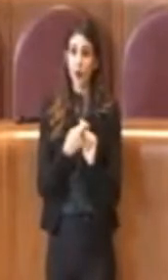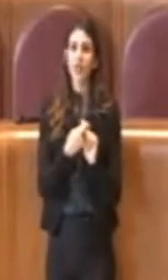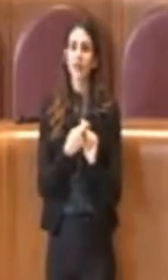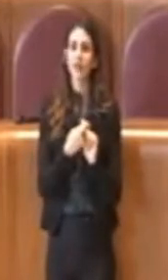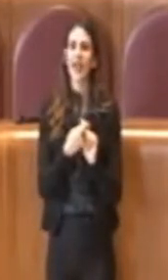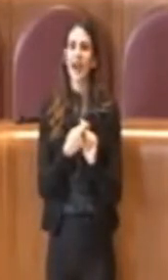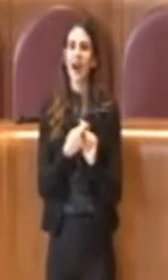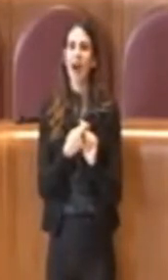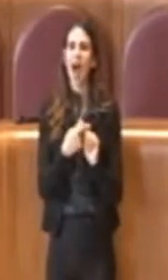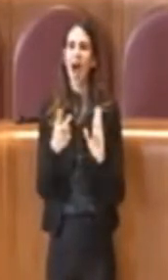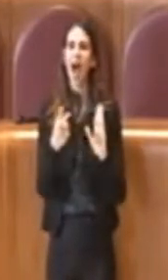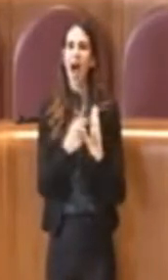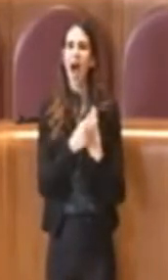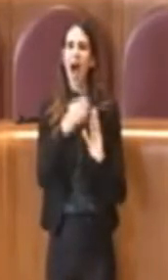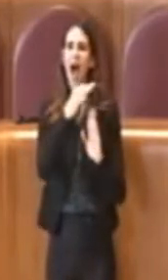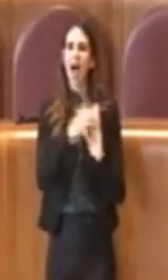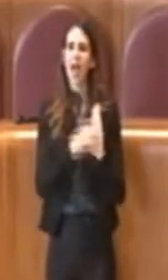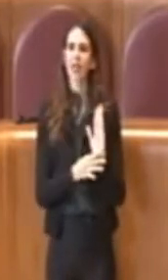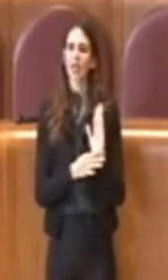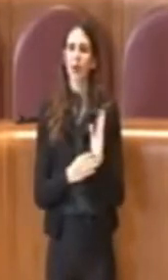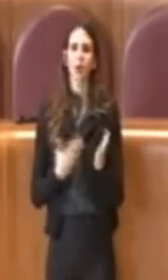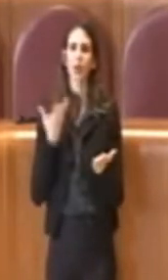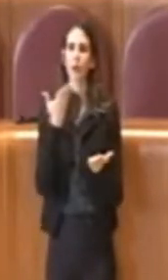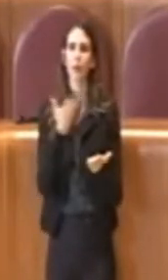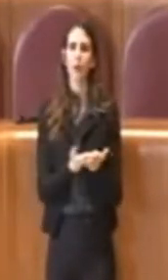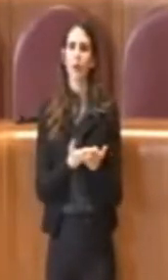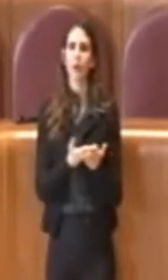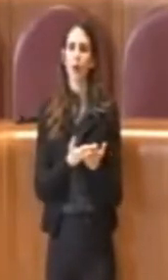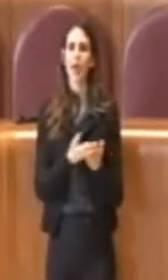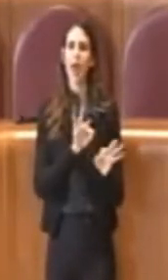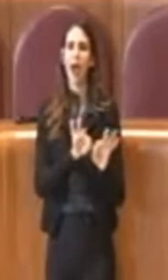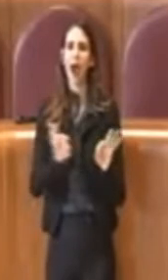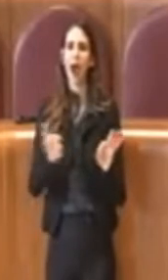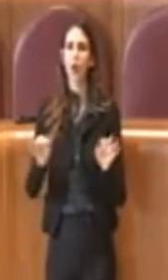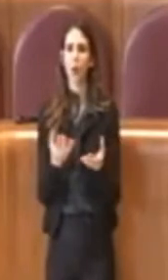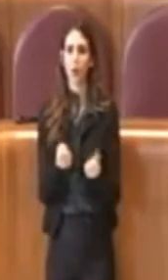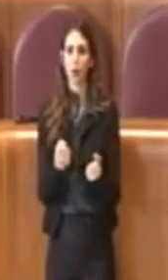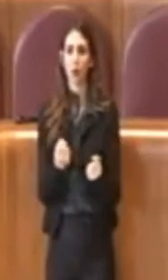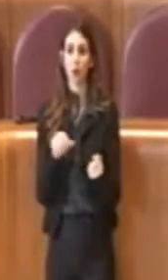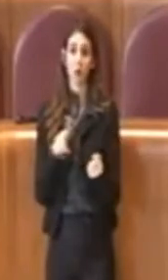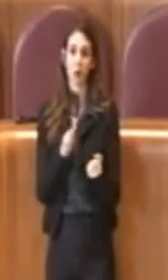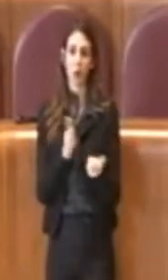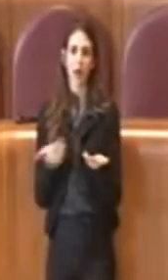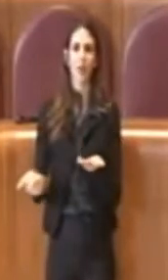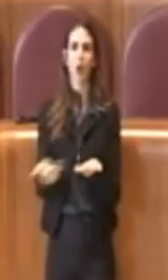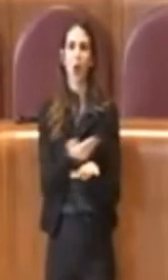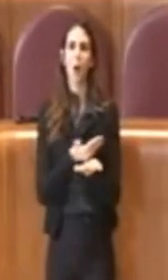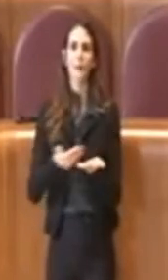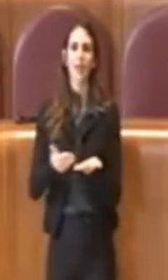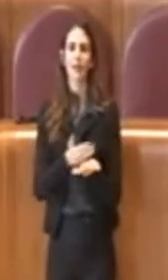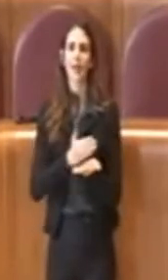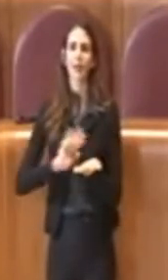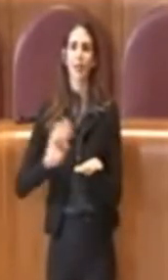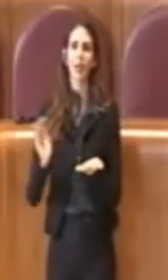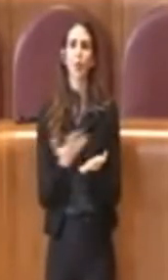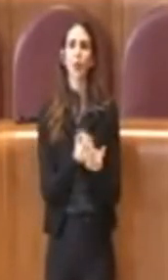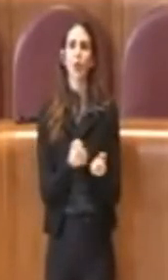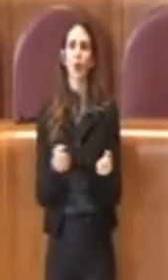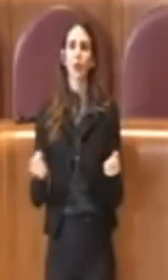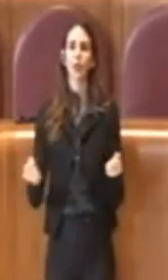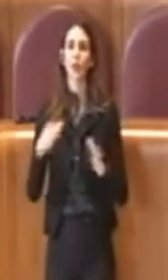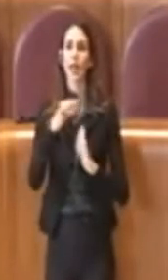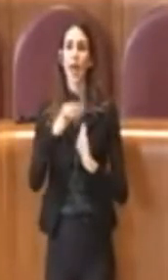articoli vanno a riproporre alcuni dei contenuti, quasi la totalità dei contenuti dell'articolo originale, ma